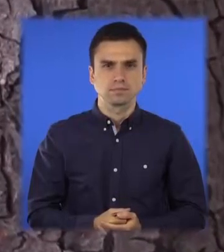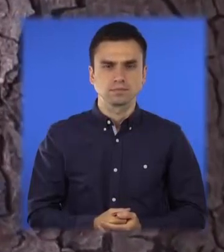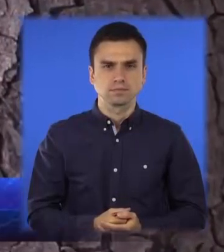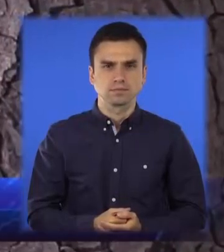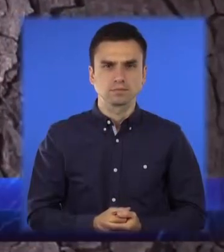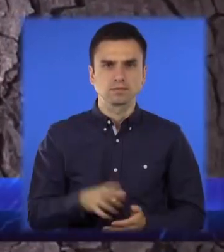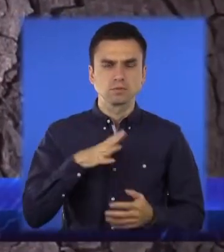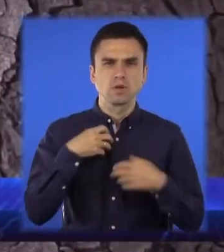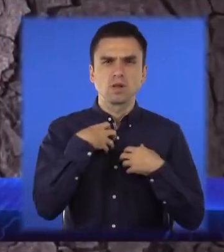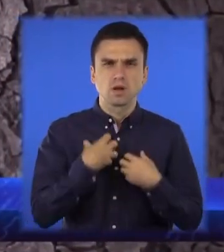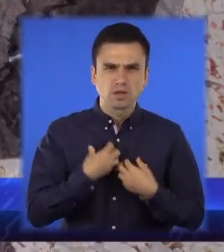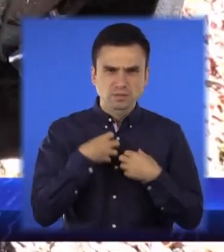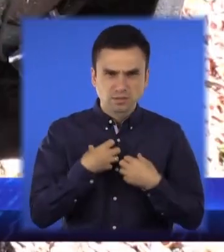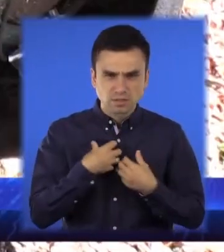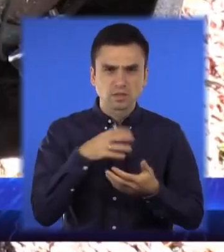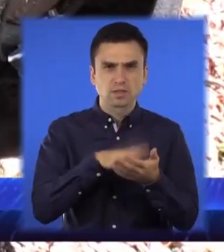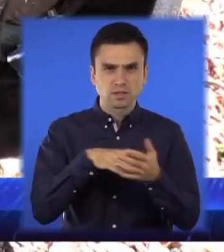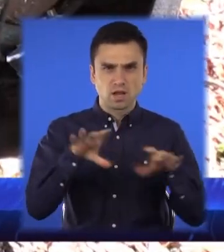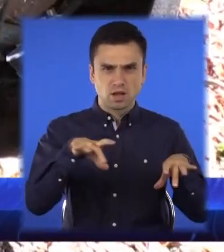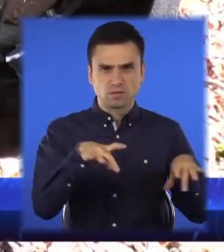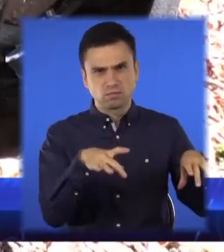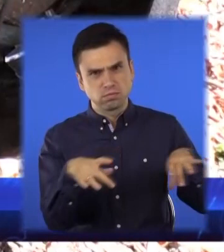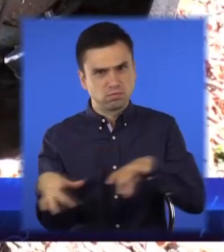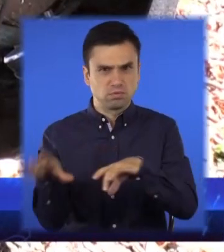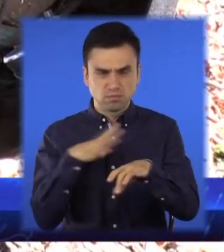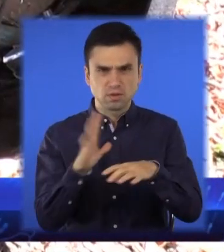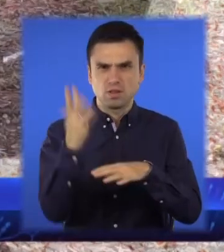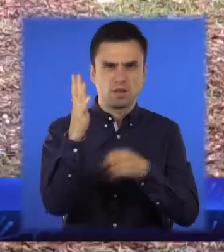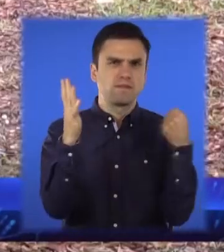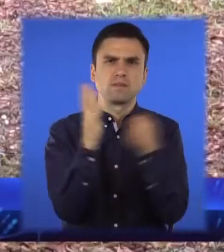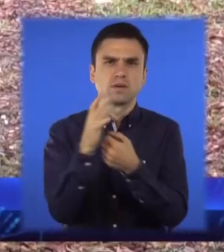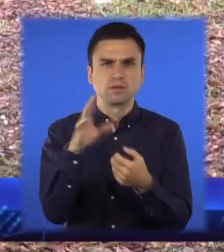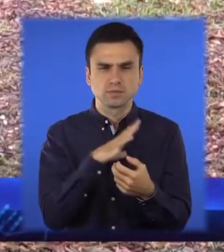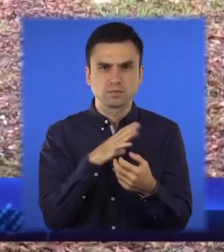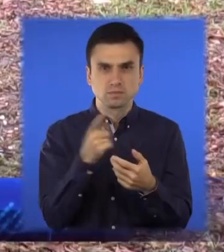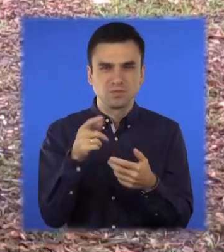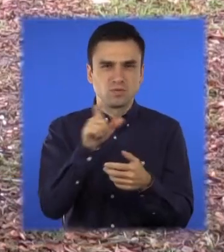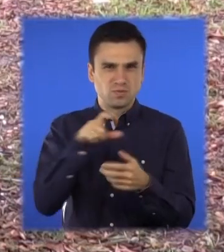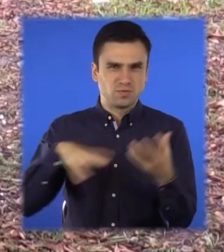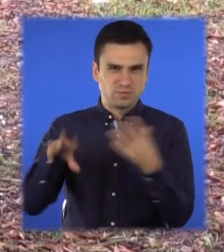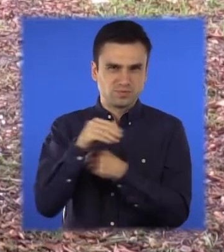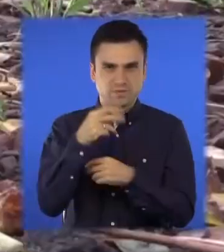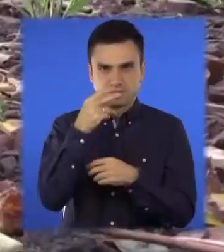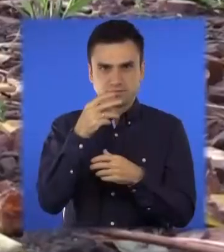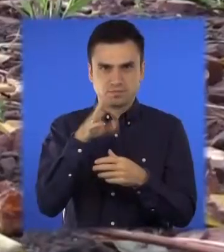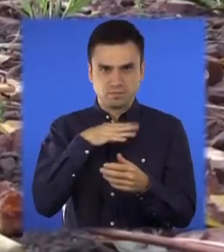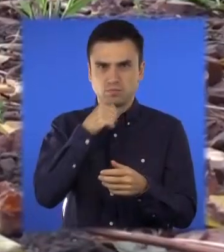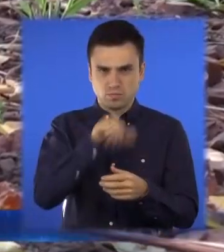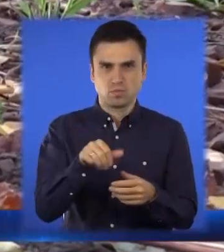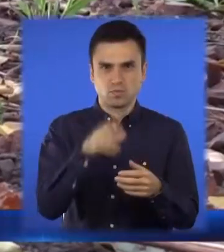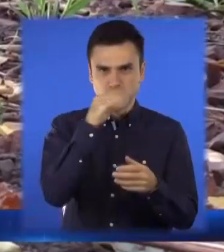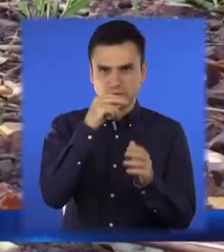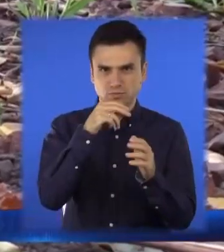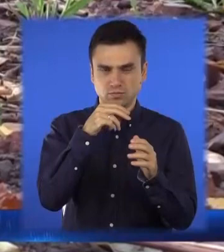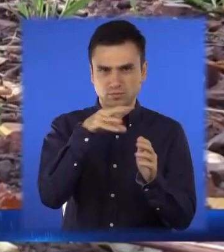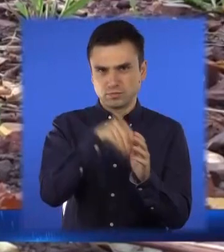Сильний кашель, удар колесом об бордюр, потужне зіткнення з деревом. Саме так описують події пасажири 230-ї маршрутки. Люди кажуть, не